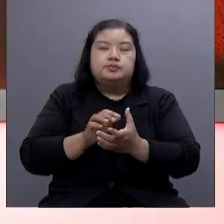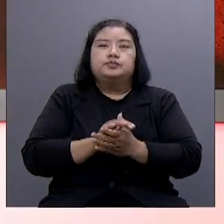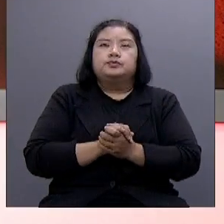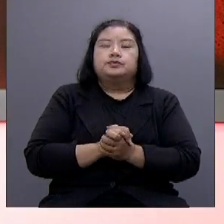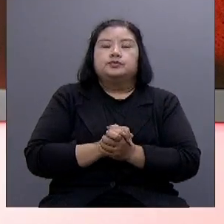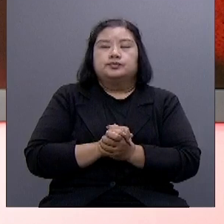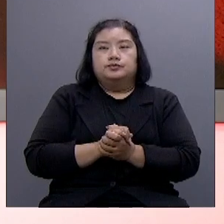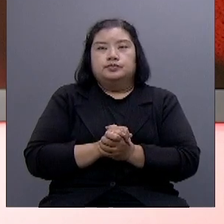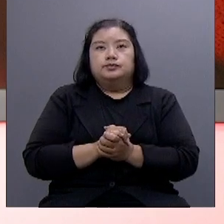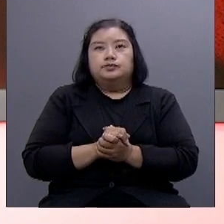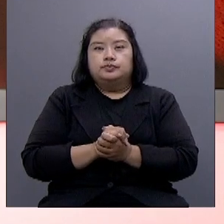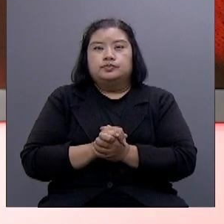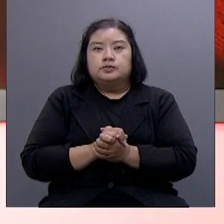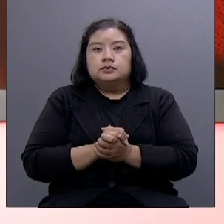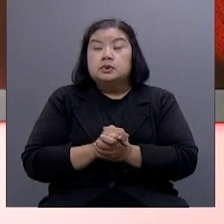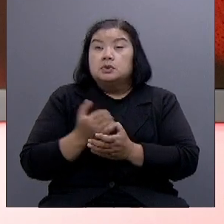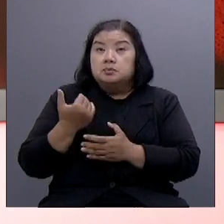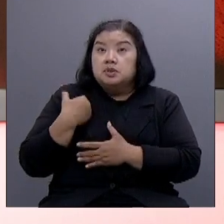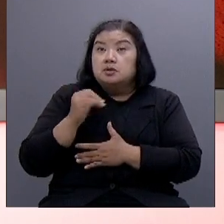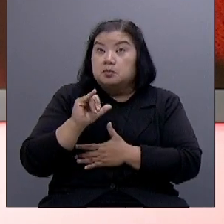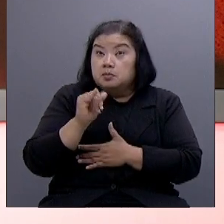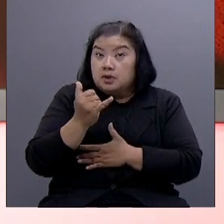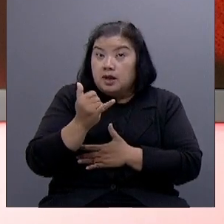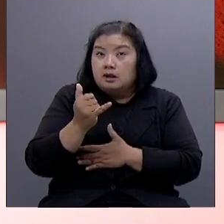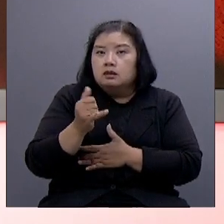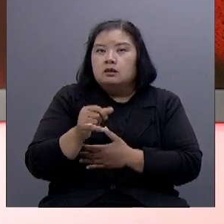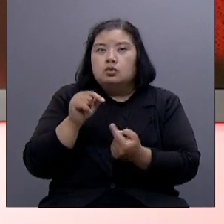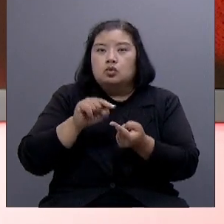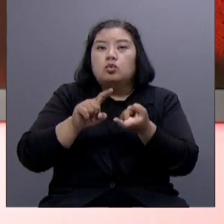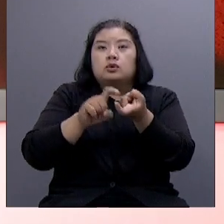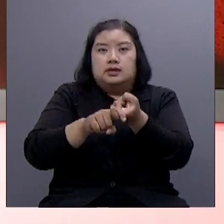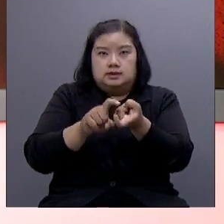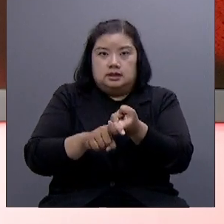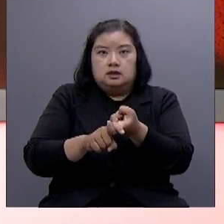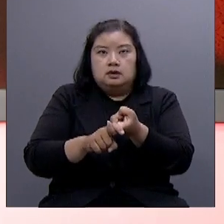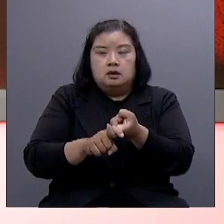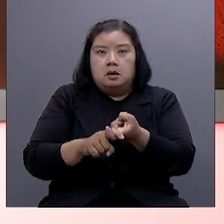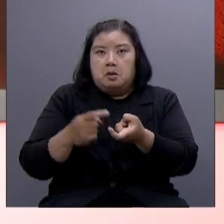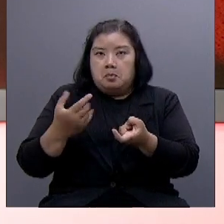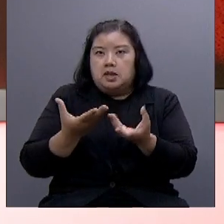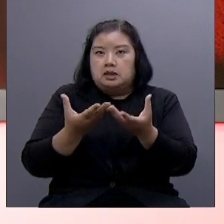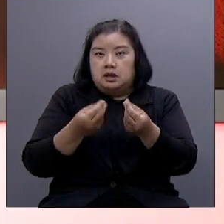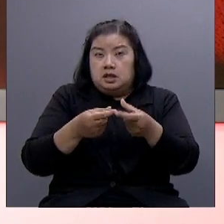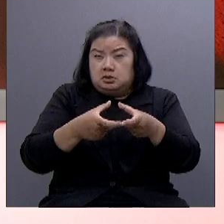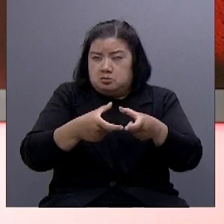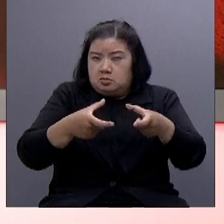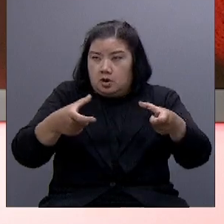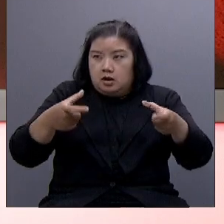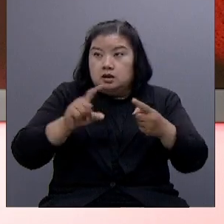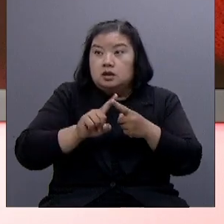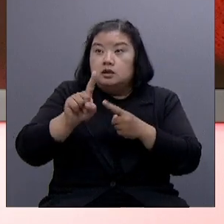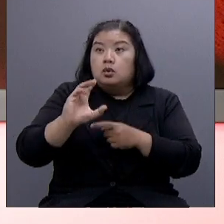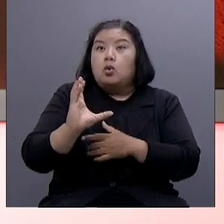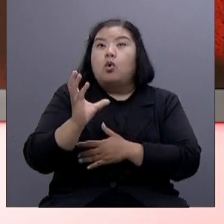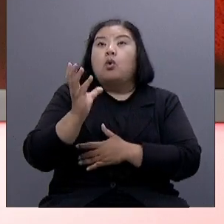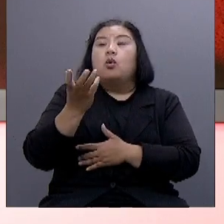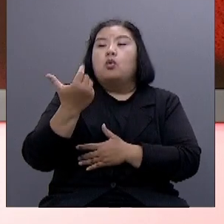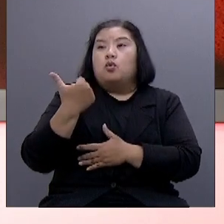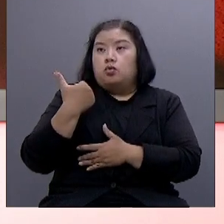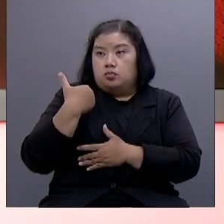ซึ่งประเด็นนี้ก็มีความเป็นไปได้สูงค่ะเนื่องจากว่ารัสเซียเป็นประเทศที่มีขนาดใหญ่ที่สุดในโลกมีอาณาเขตที่เป็น